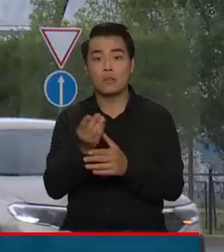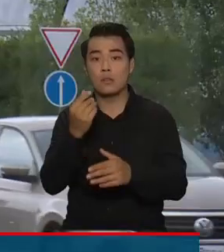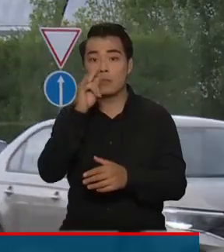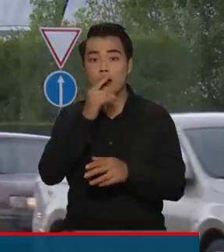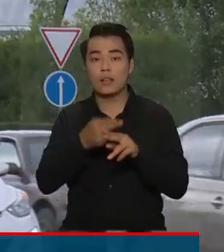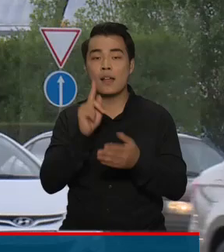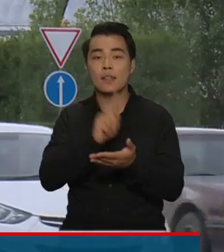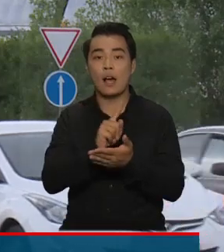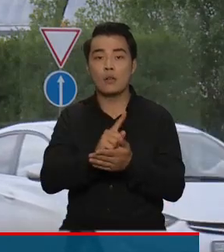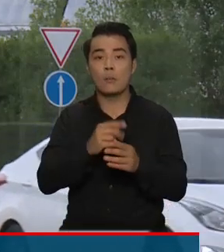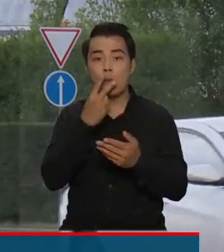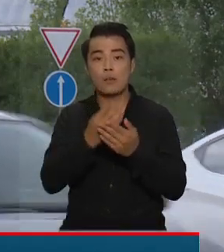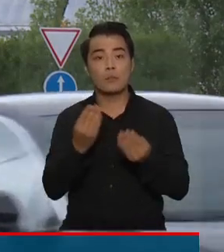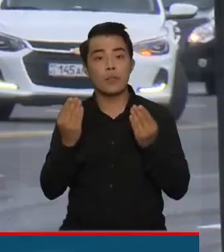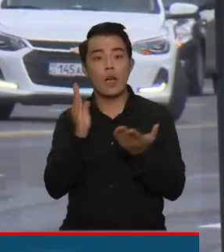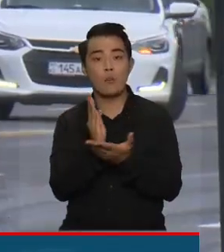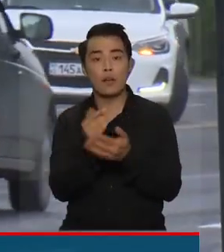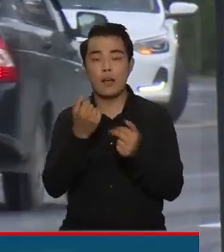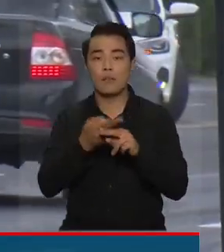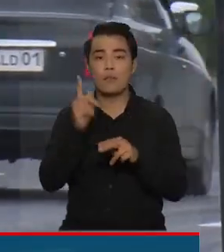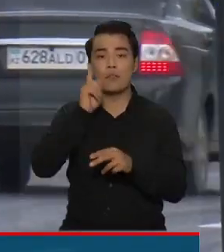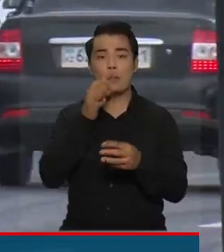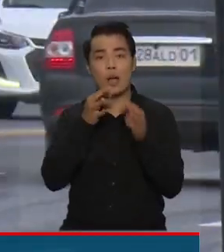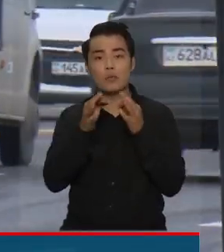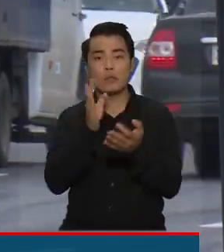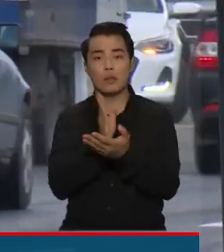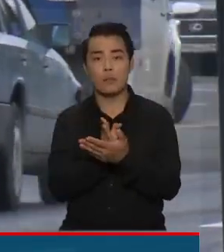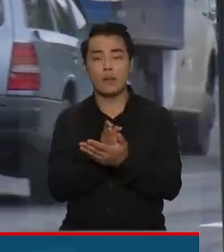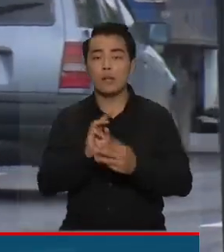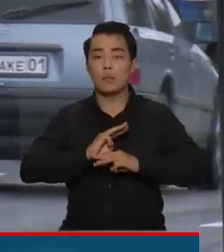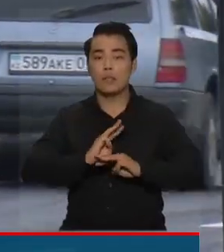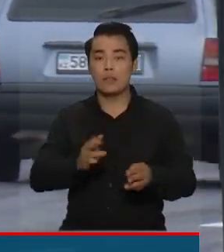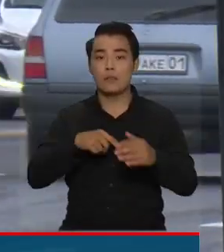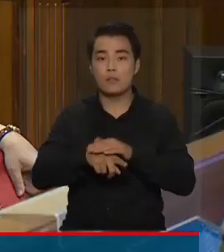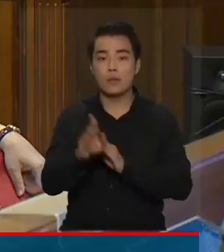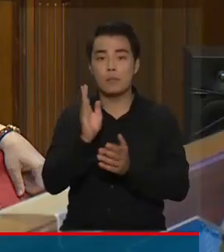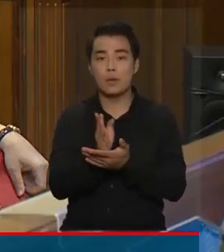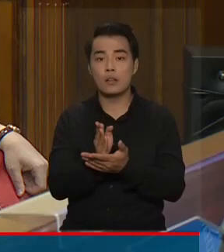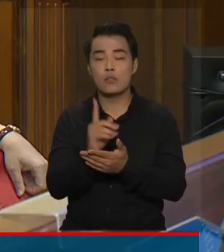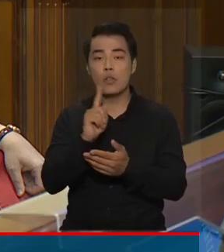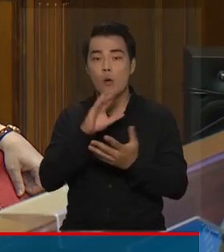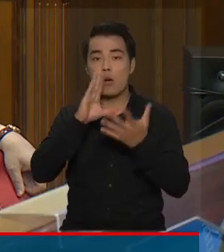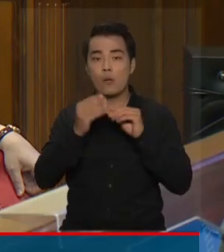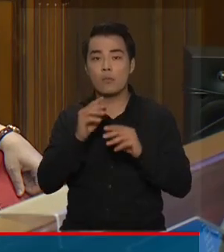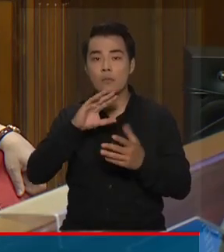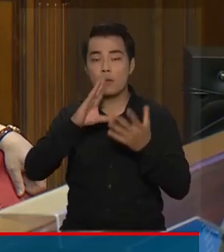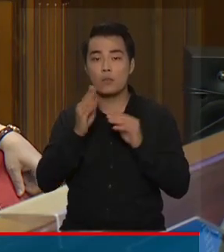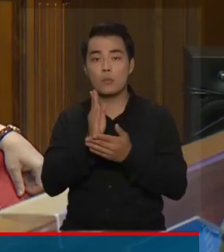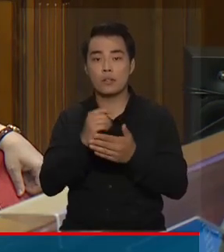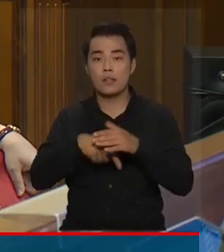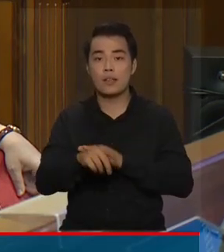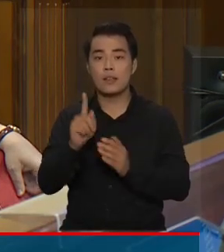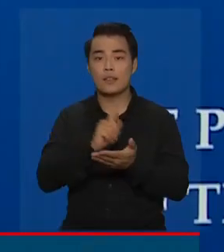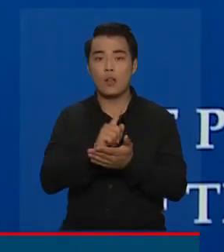качестве налога на роскошь. Впрочем, все это пока на стадии обсуждения. В министерстве не исключает того, что вообще могут пересмотреть ставку на такой